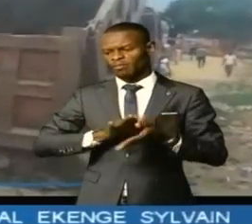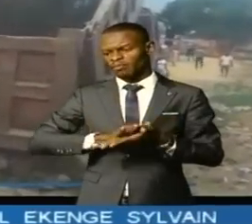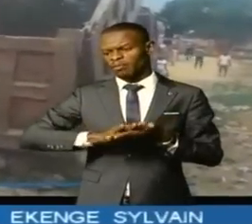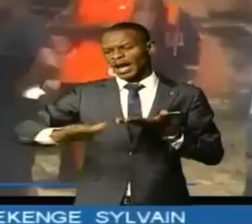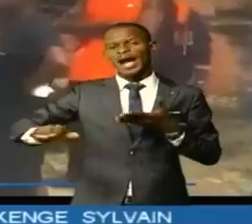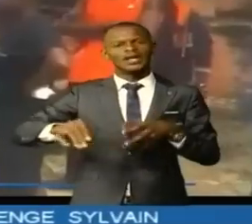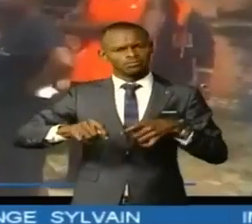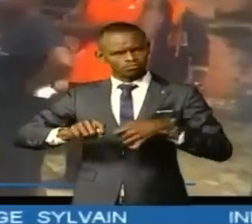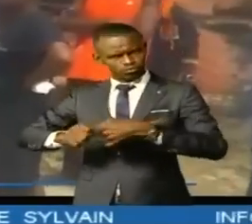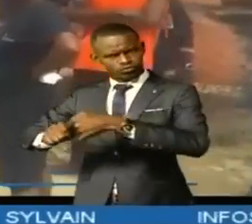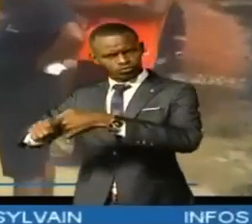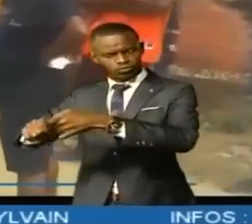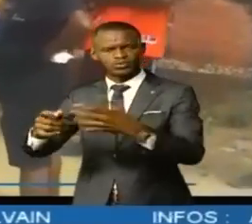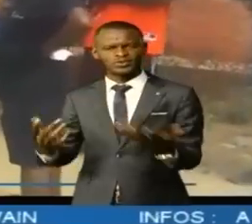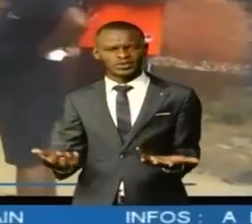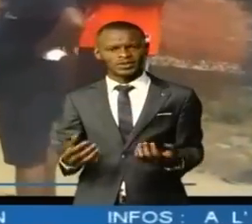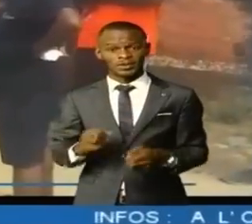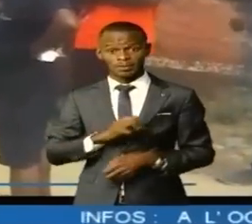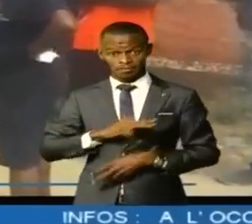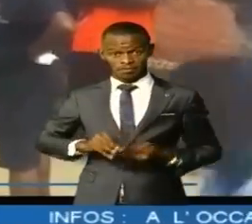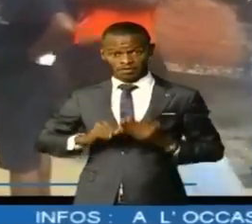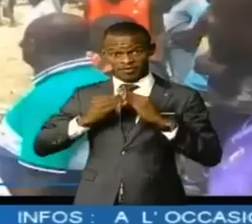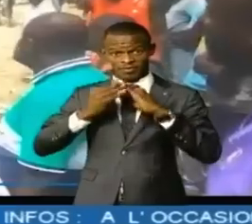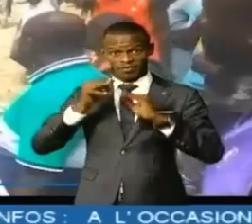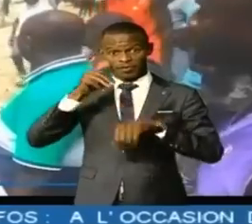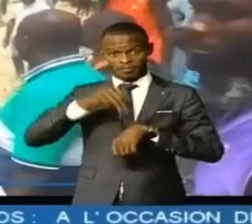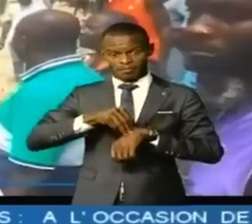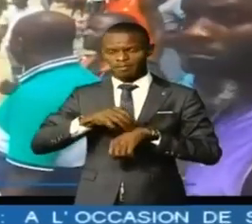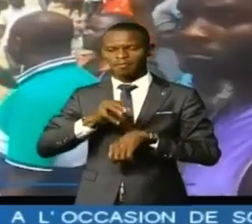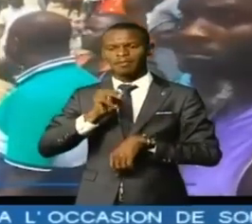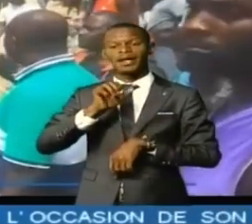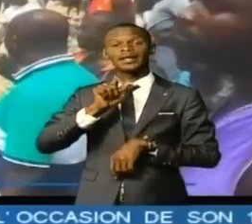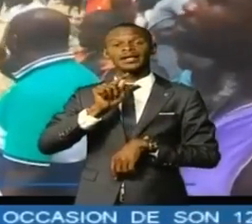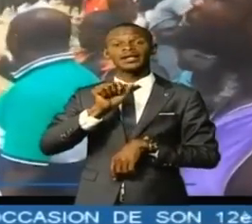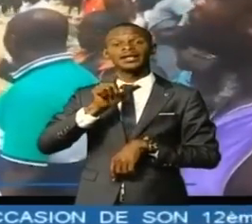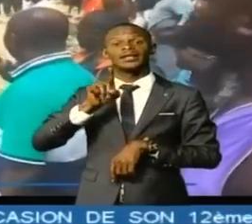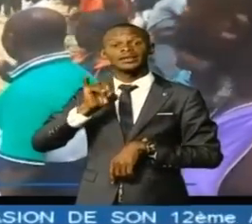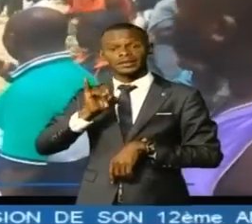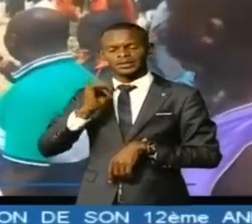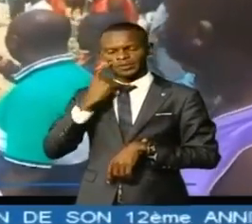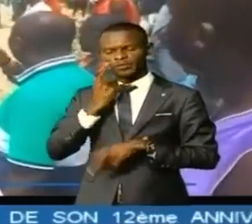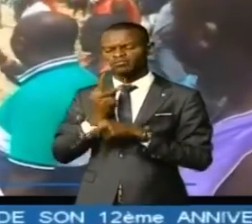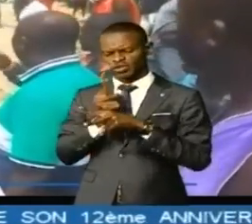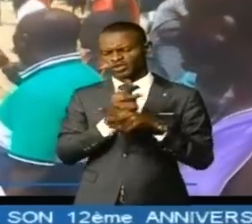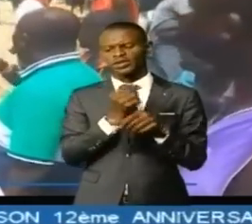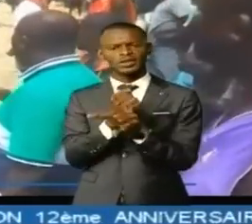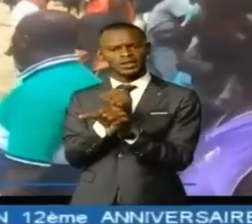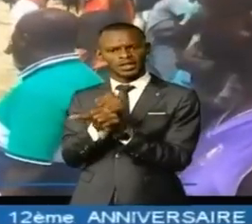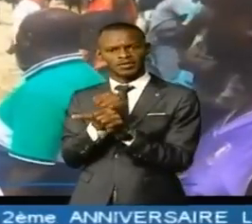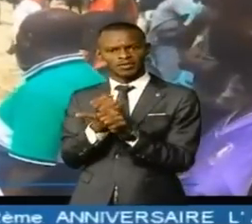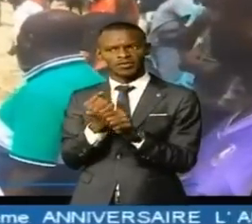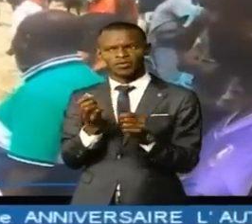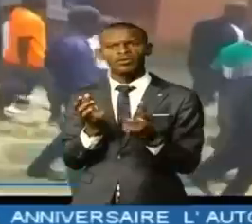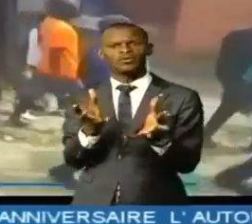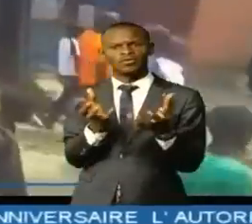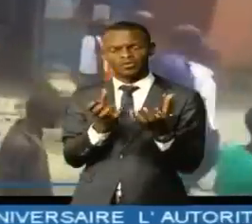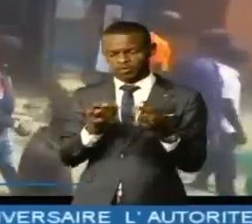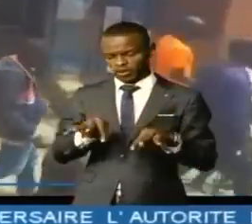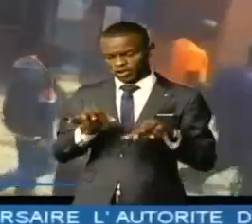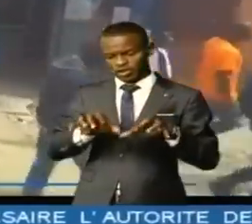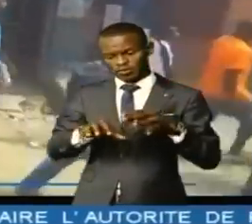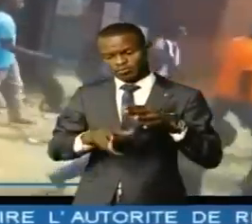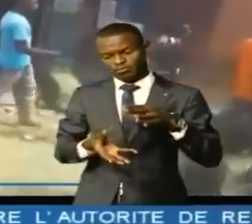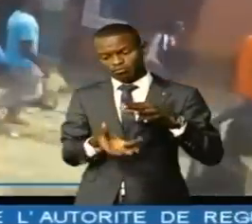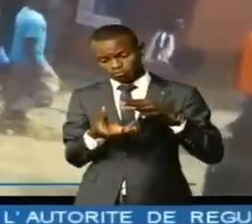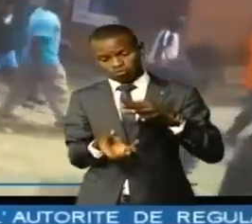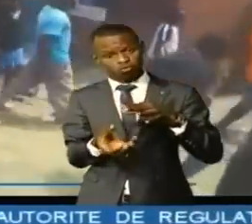Matadi, Maître Patrice Zouziouamakenge du Parsi, vacarme infernal des cantonniers manuels, qui s'adonne à cœur joie dans les dix travaux,